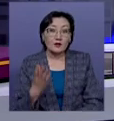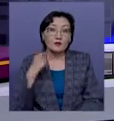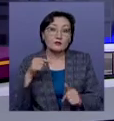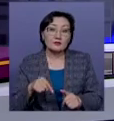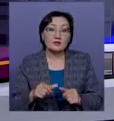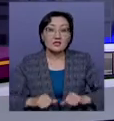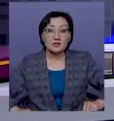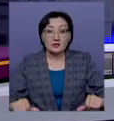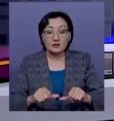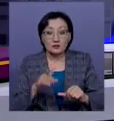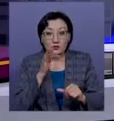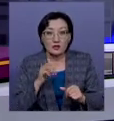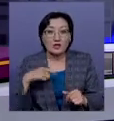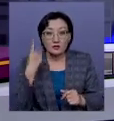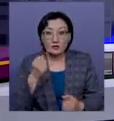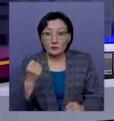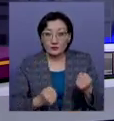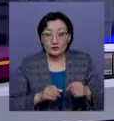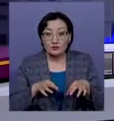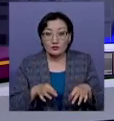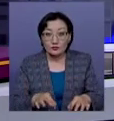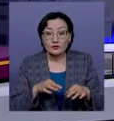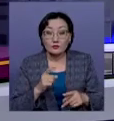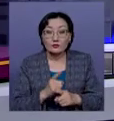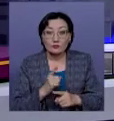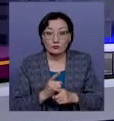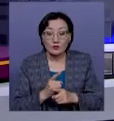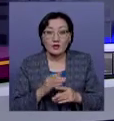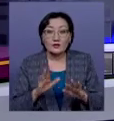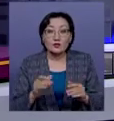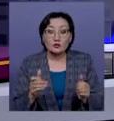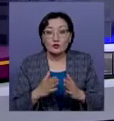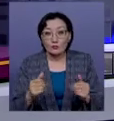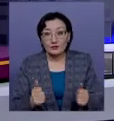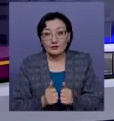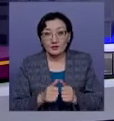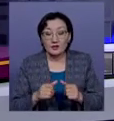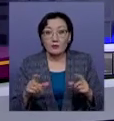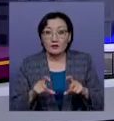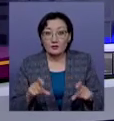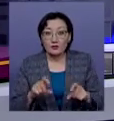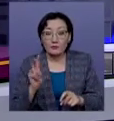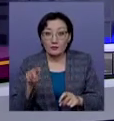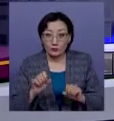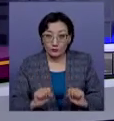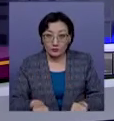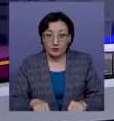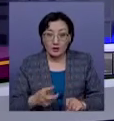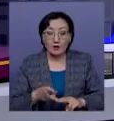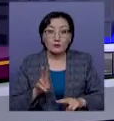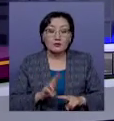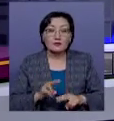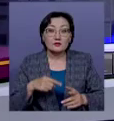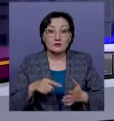Алматыда карантин уақытында жеке көлікпен жүруге рұқсат жоқ. Тек үй маңындағы супермаркеттерге ғана баруға болады. Бұл